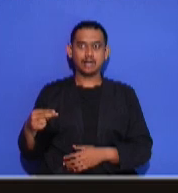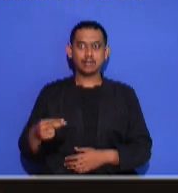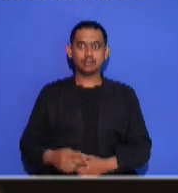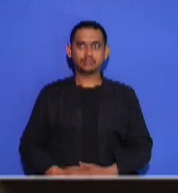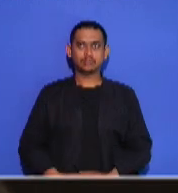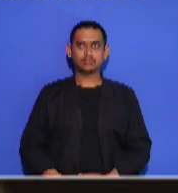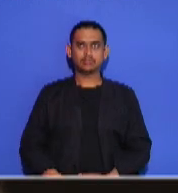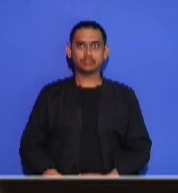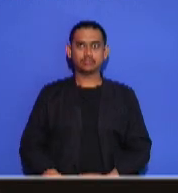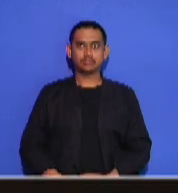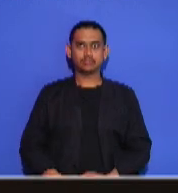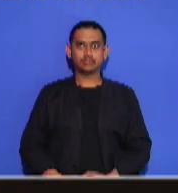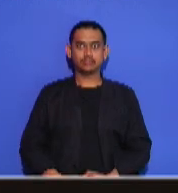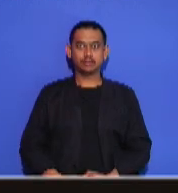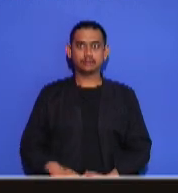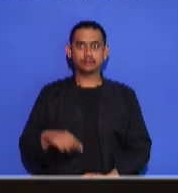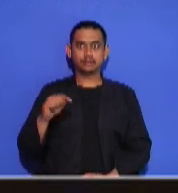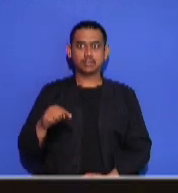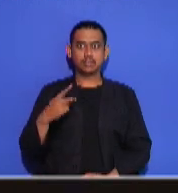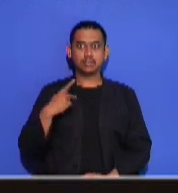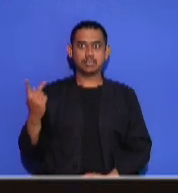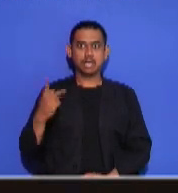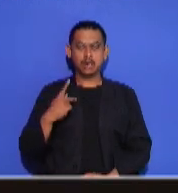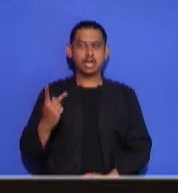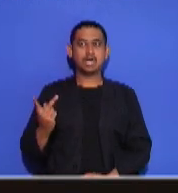ini kita selalu